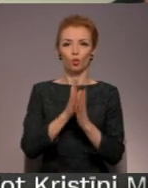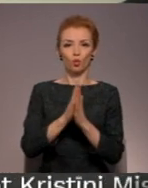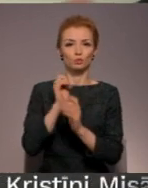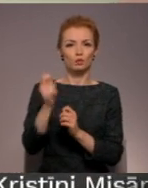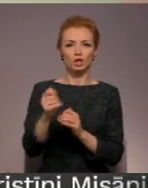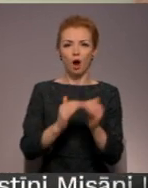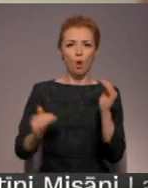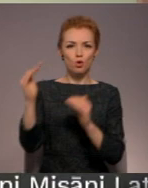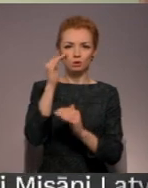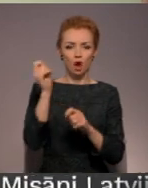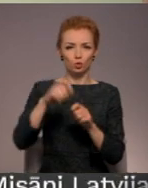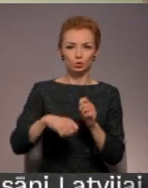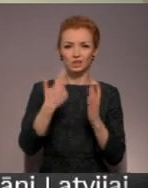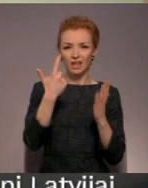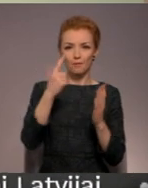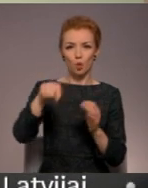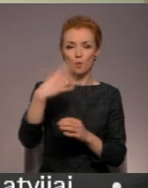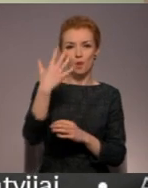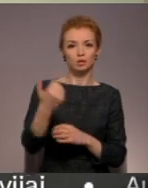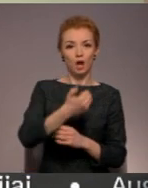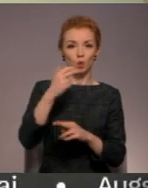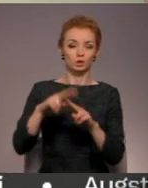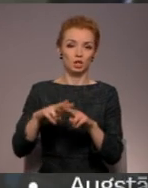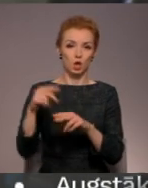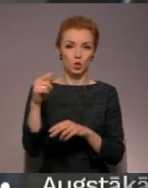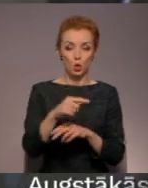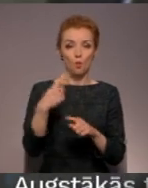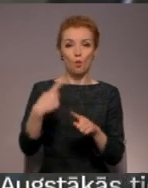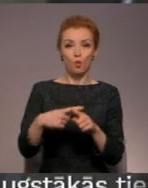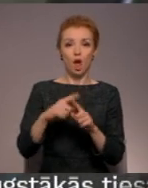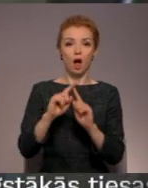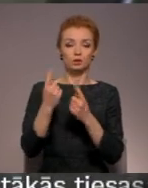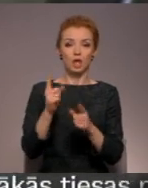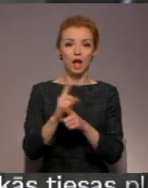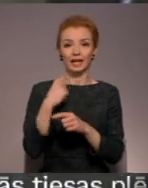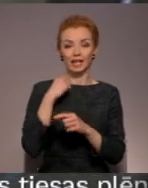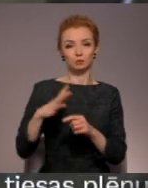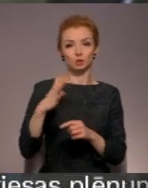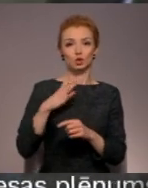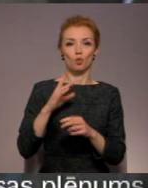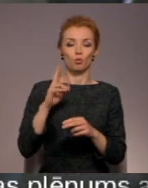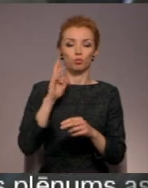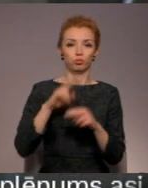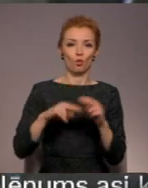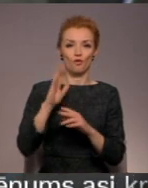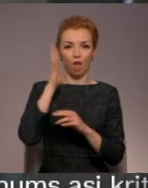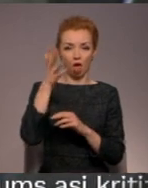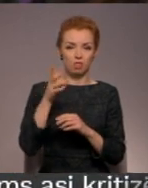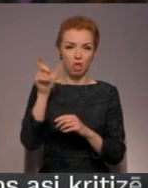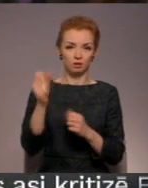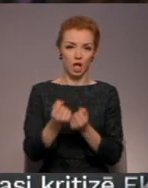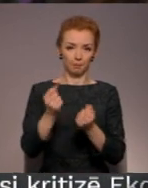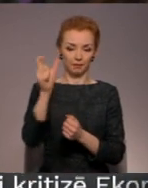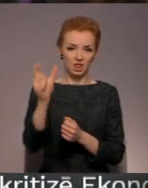maksimālos soda mērus 7,5 gadus cietumā. Vēl apsūdzēti bijušie Rīgas būvvaldes darbinieki – Marika